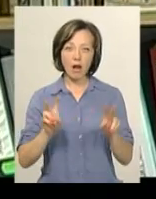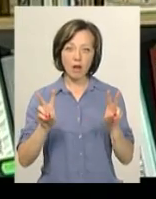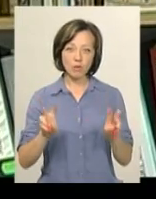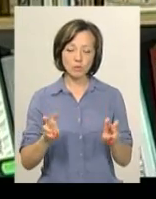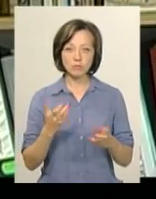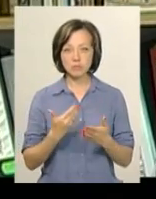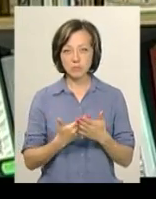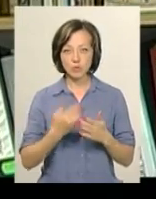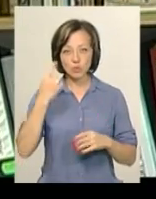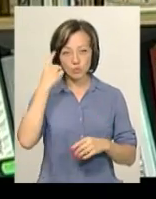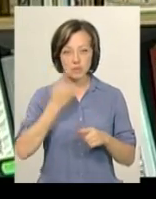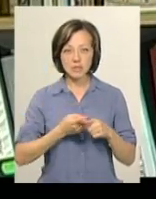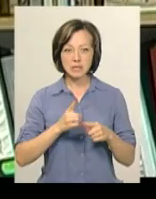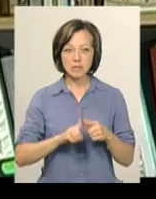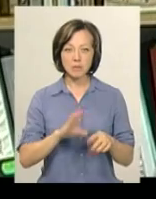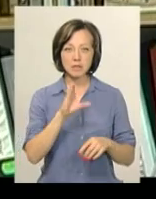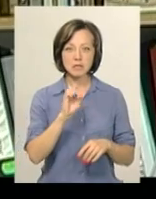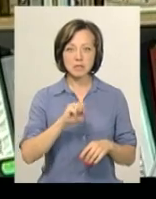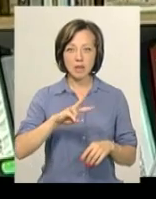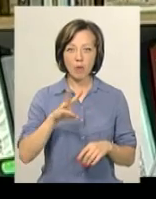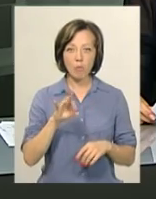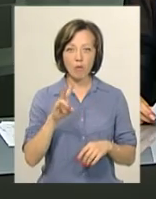орієнтуємося і думаємо, що то буде сальмонельоз.